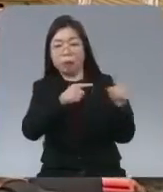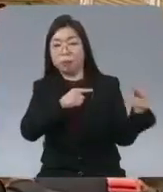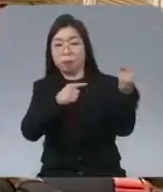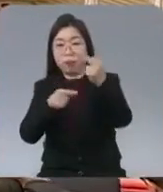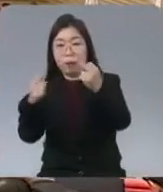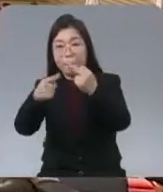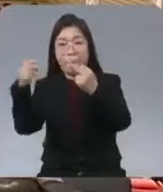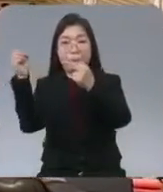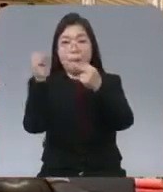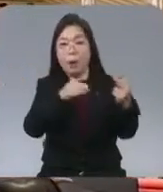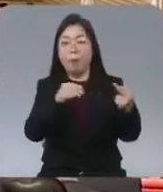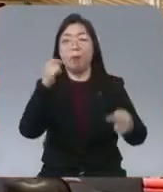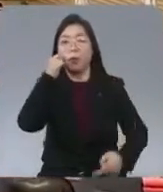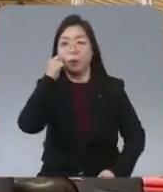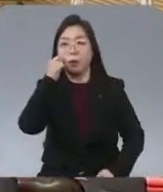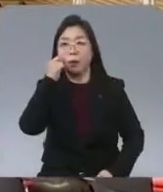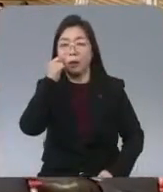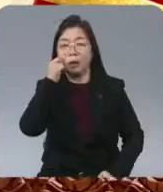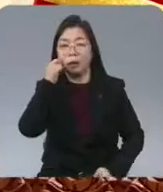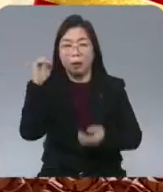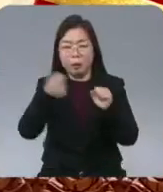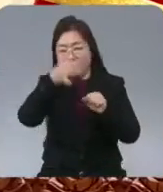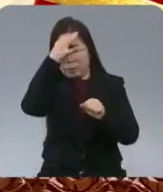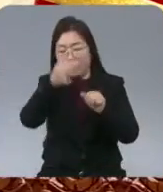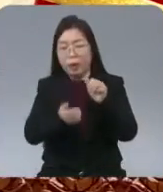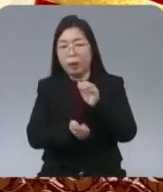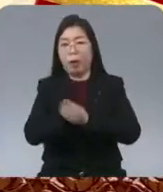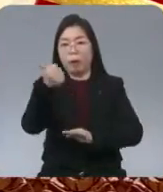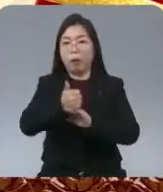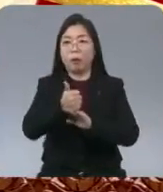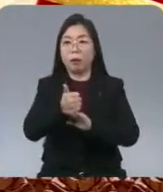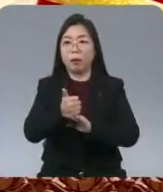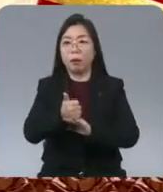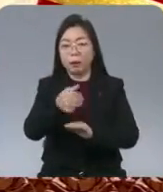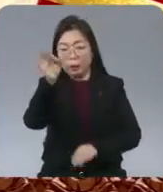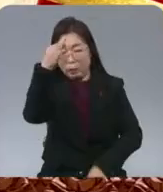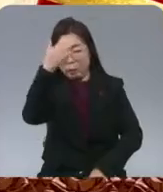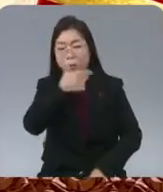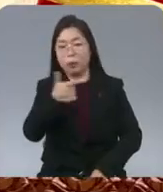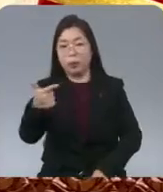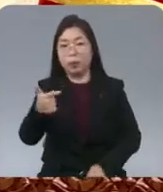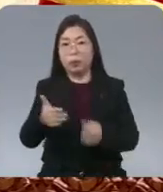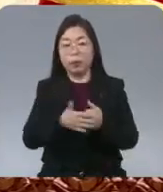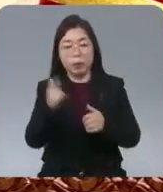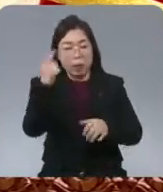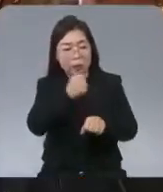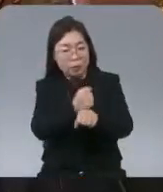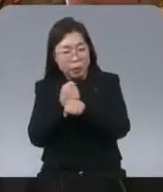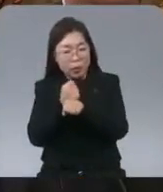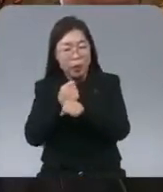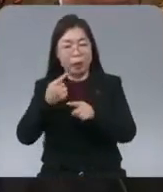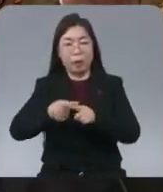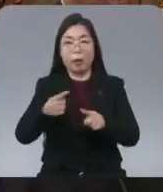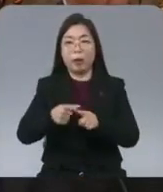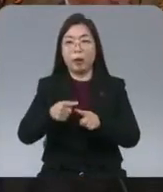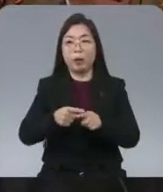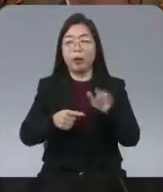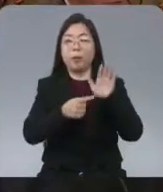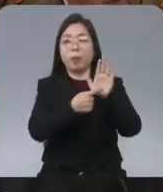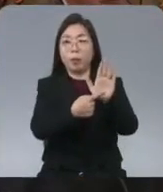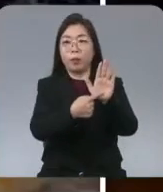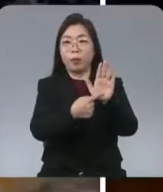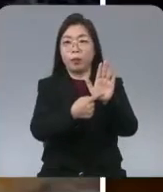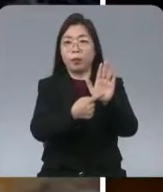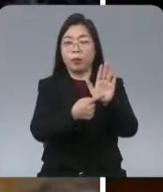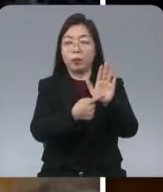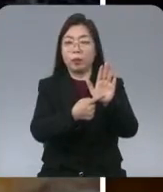et sont également aussi plus difficiles à détecter et à accepter lors du 8ème congrès du parti des travailleurs au pouvoir